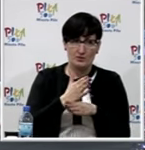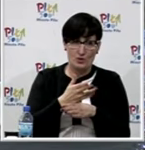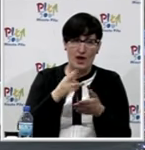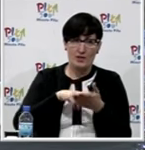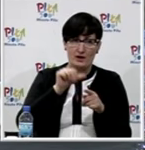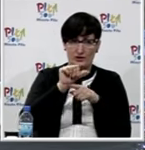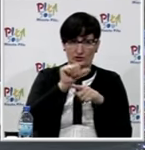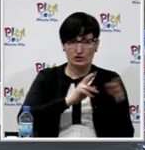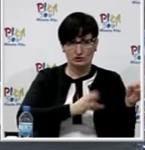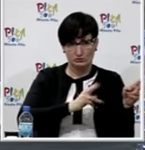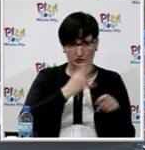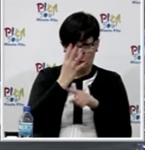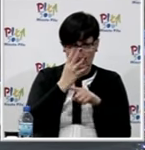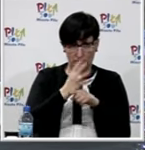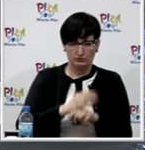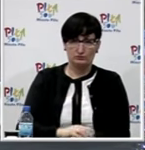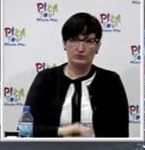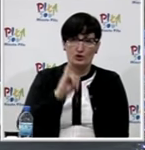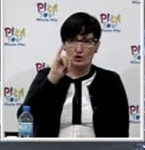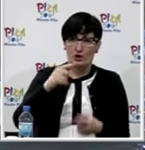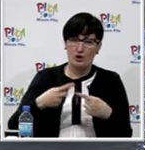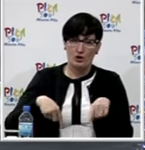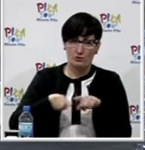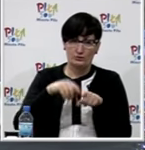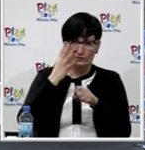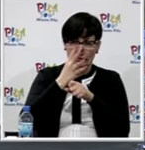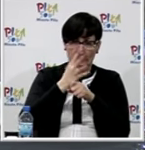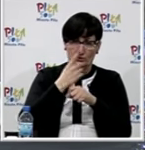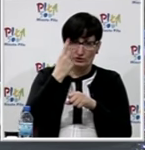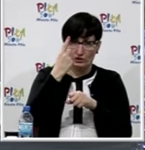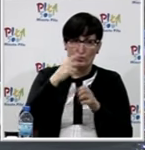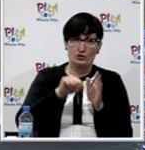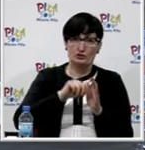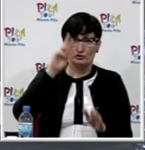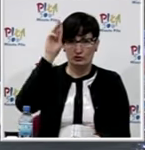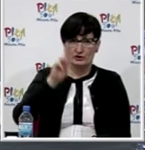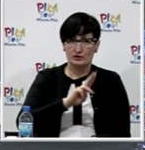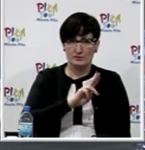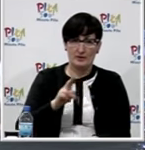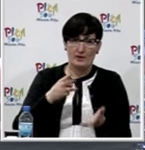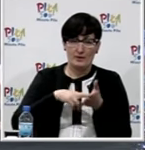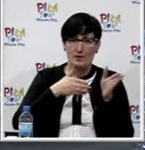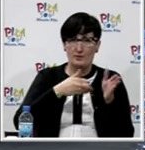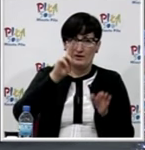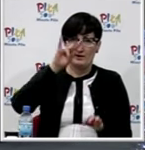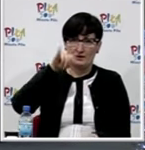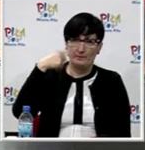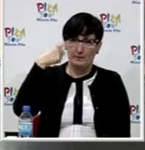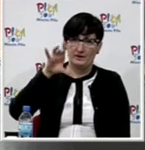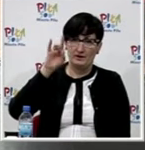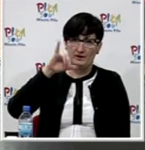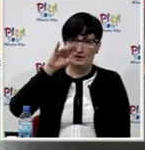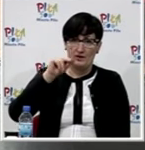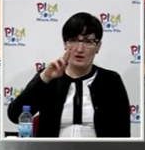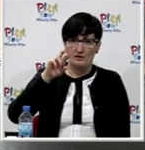listopada 40 i obwód numer 41 w Szpitalu Specjalistycznym na Rydygiera. Dziękuję. Dziękuję